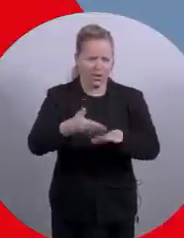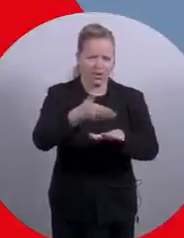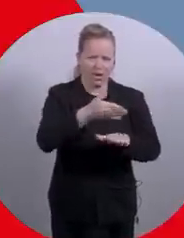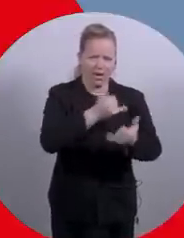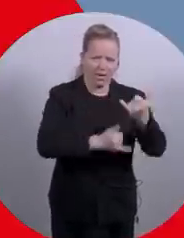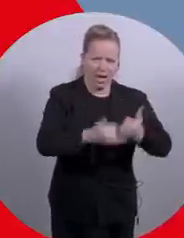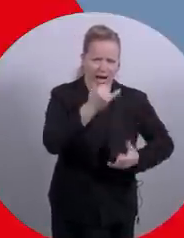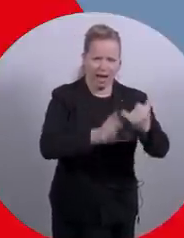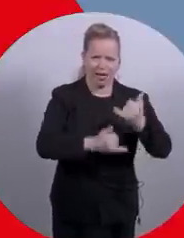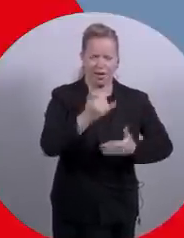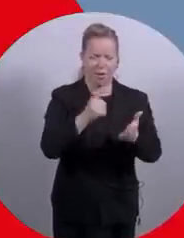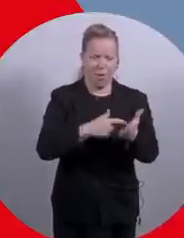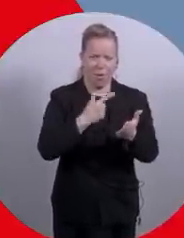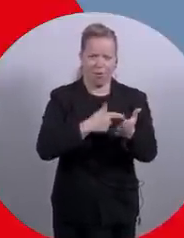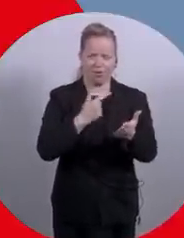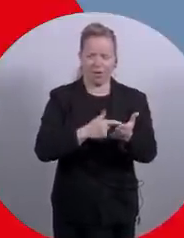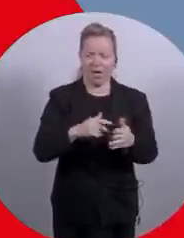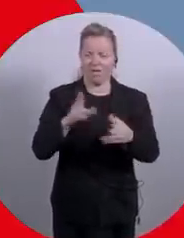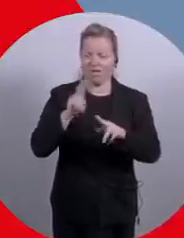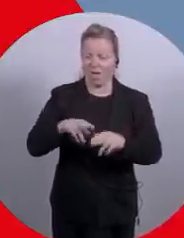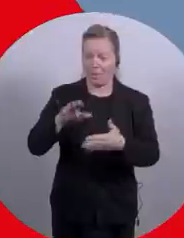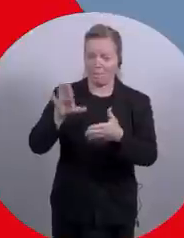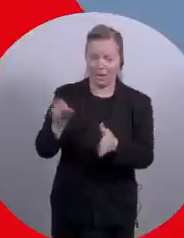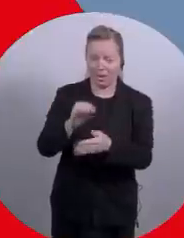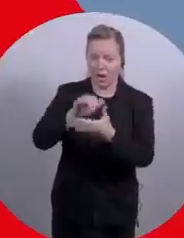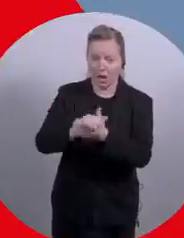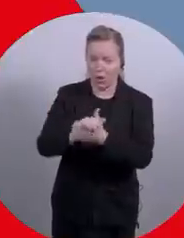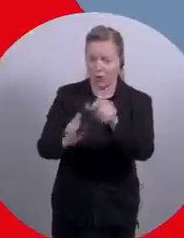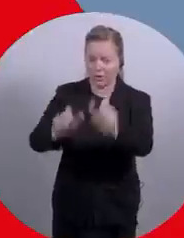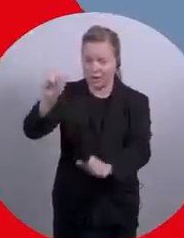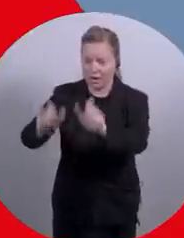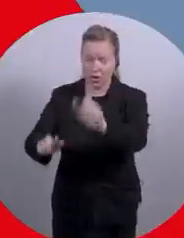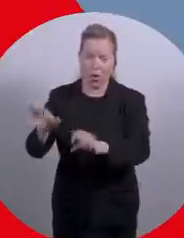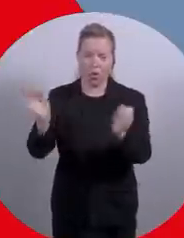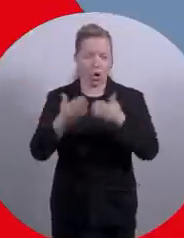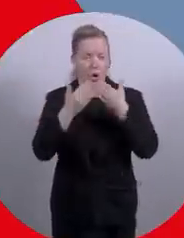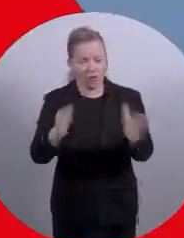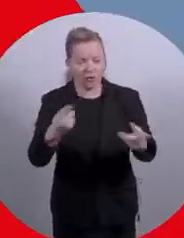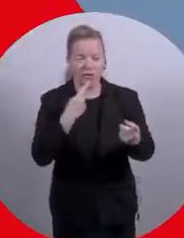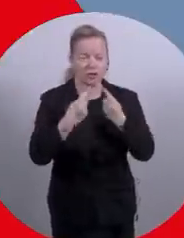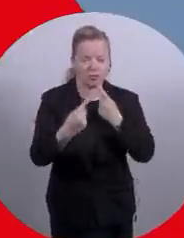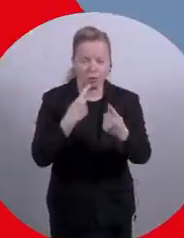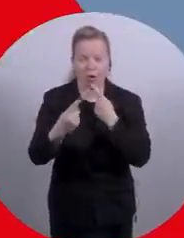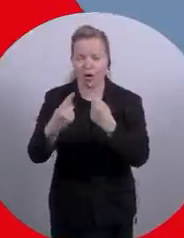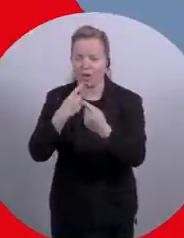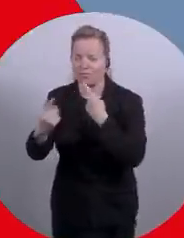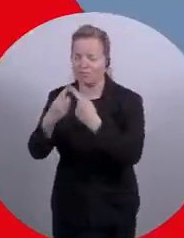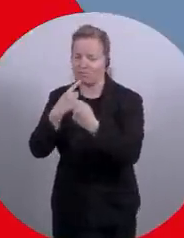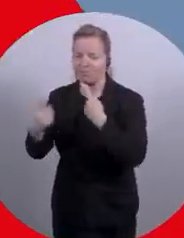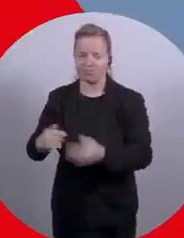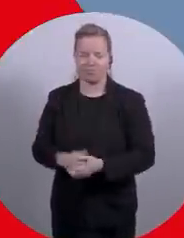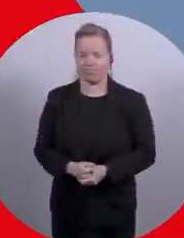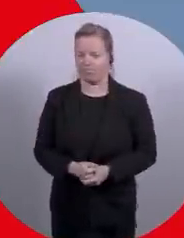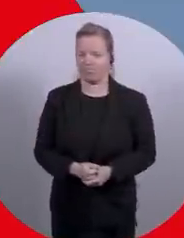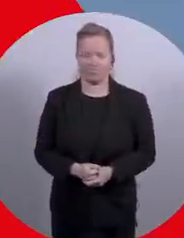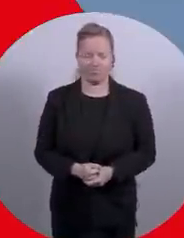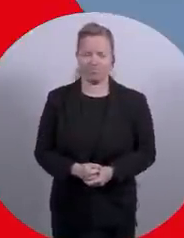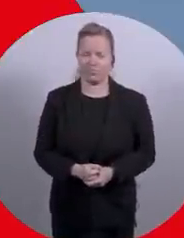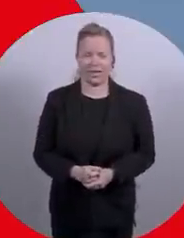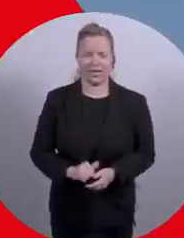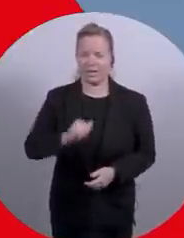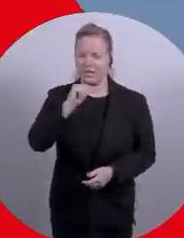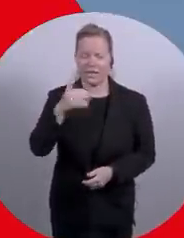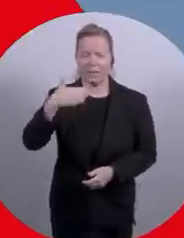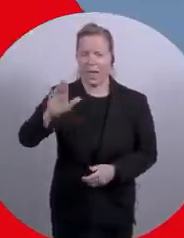die oftmals wenn wir mit Genossinnen und Genossen und auch in der Öffentlichkeit darüber gesprochen haben gar nicht mehr politisch sondern